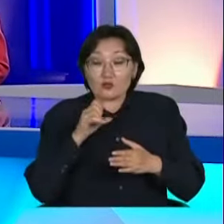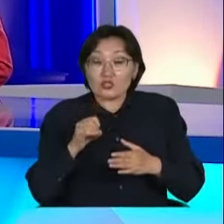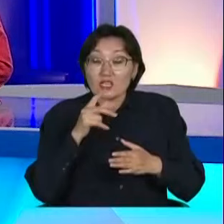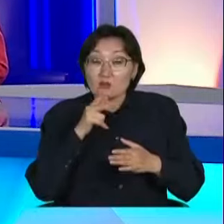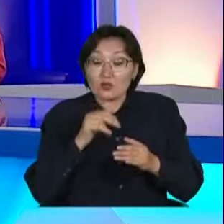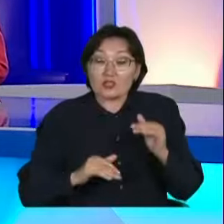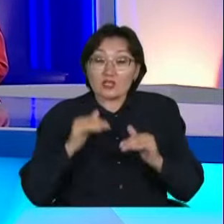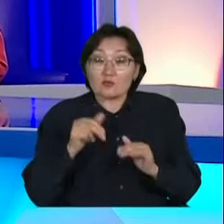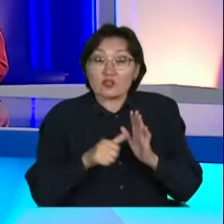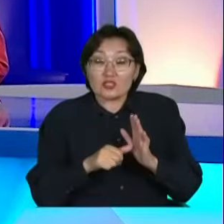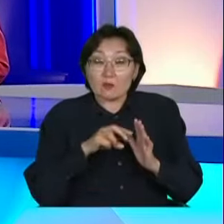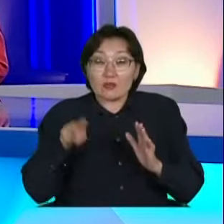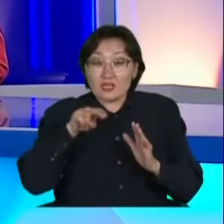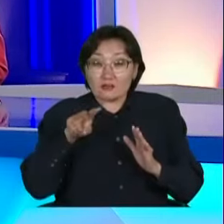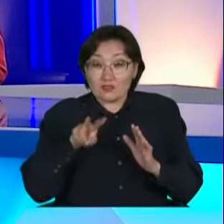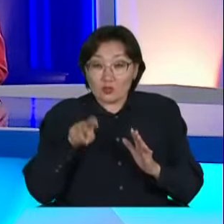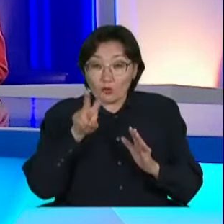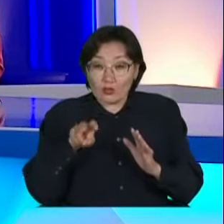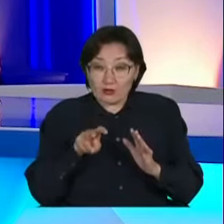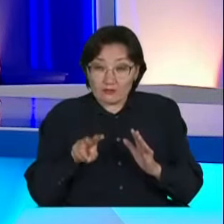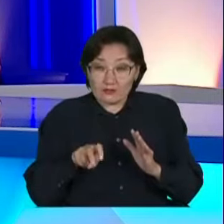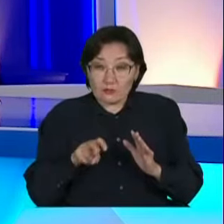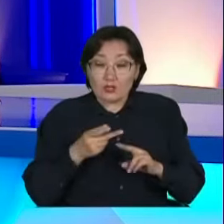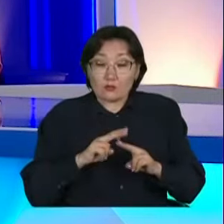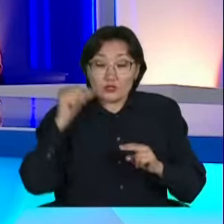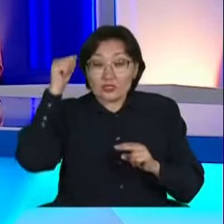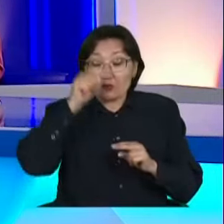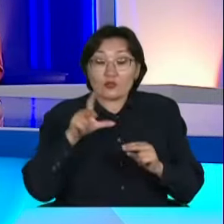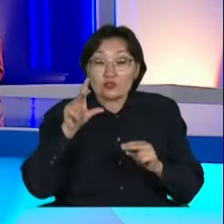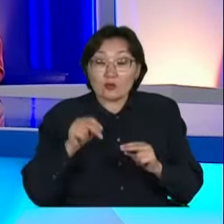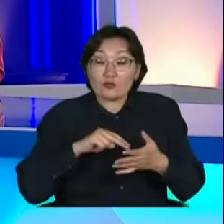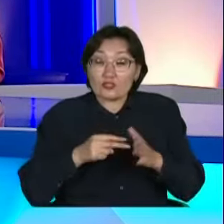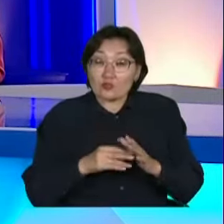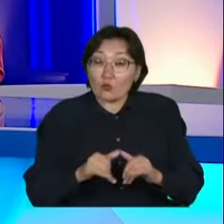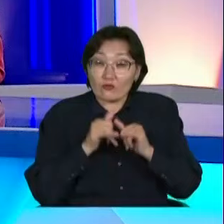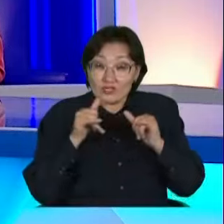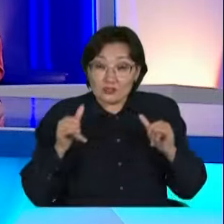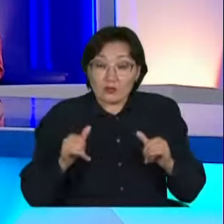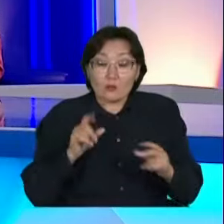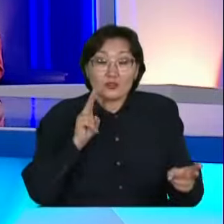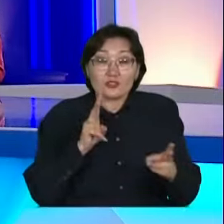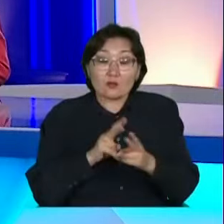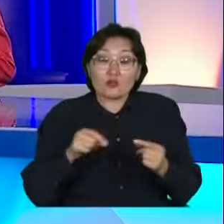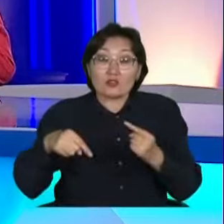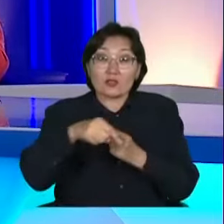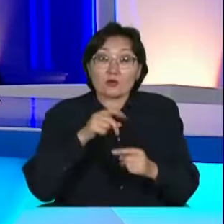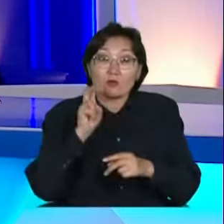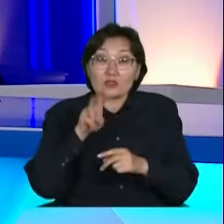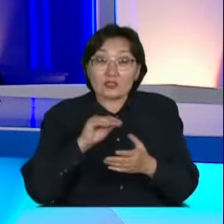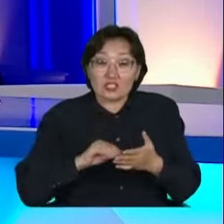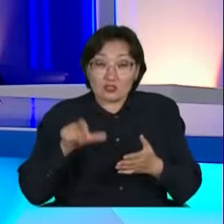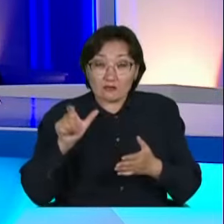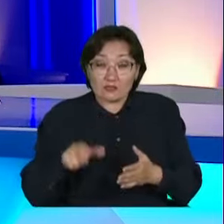Кореей достиг 6 миллиардов долларов США. В этом году цифру намерены увеличить. На встрече бизнесменов побывала